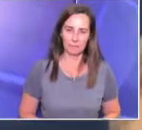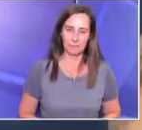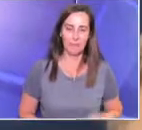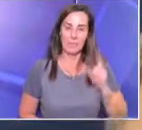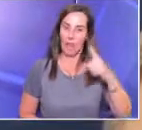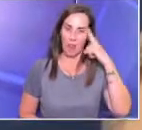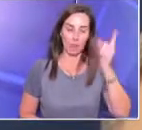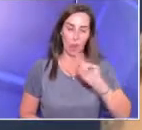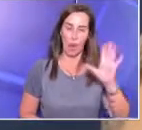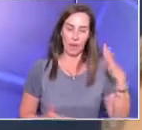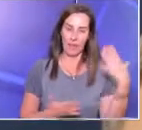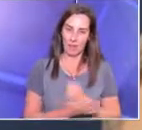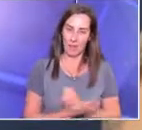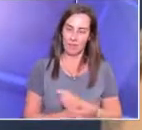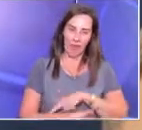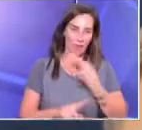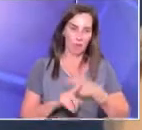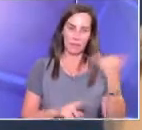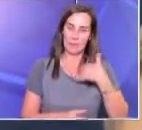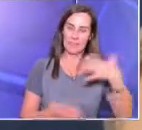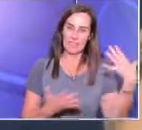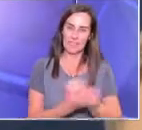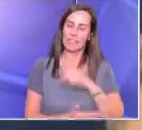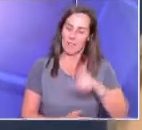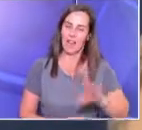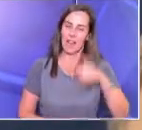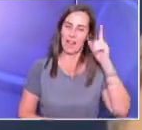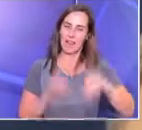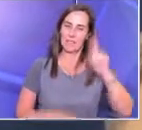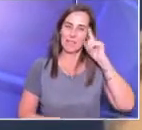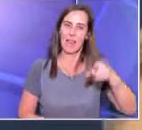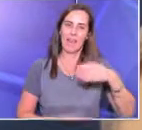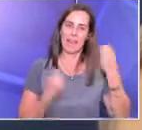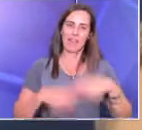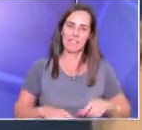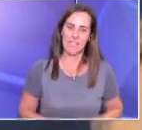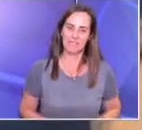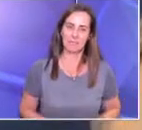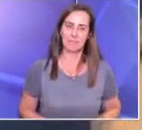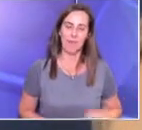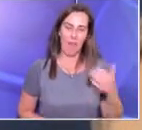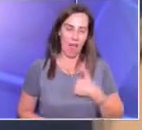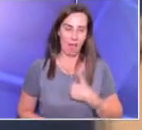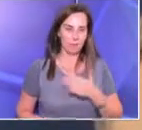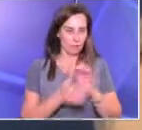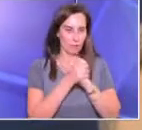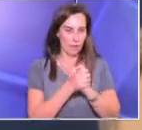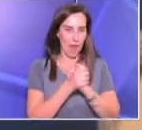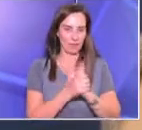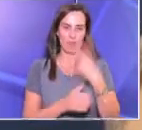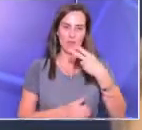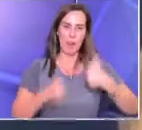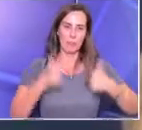צריך לדעת לא רק לנצח, עד היום תמיד ניצחתי, צריך לדעת לפעמים גם להפסיד. אני מברך את